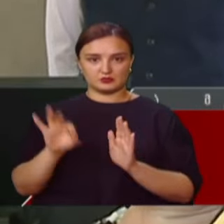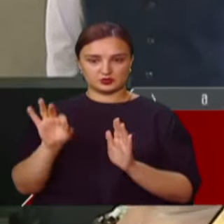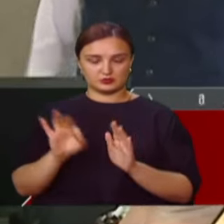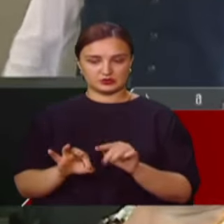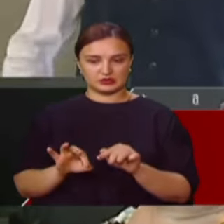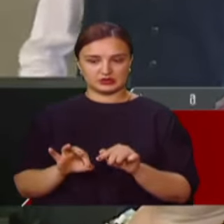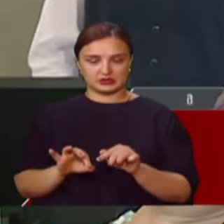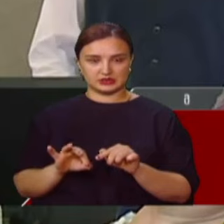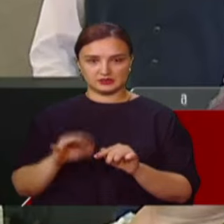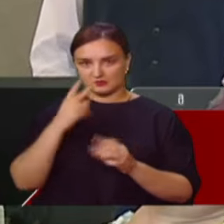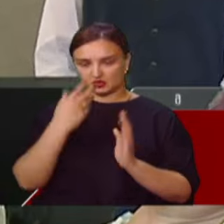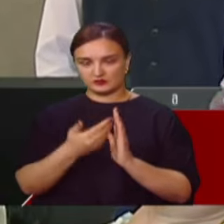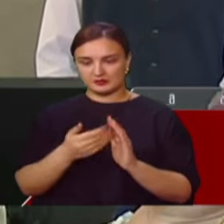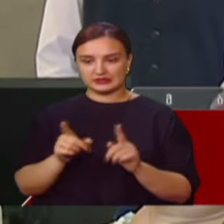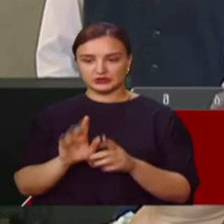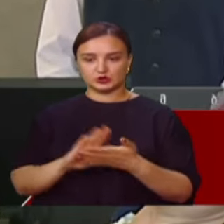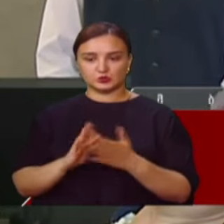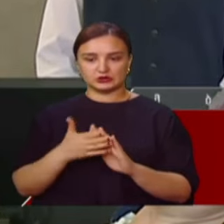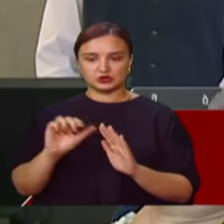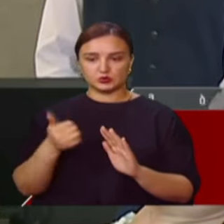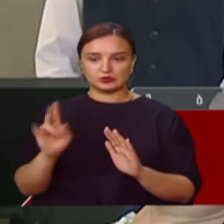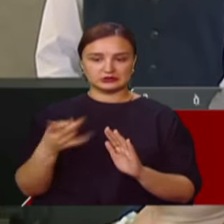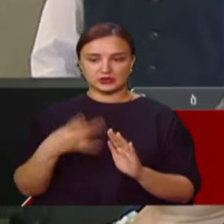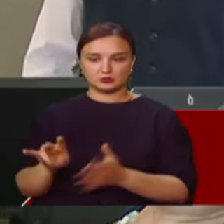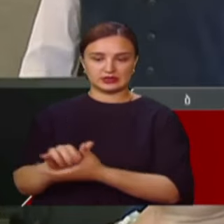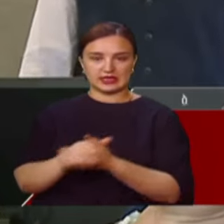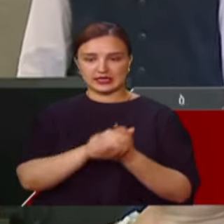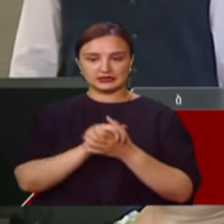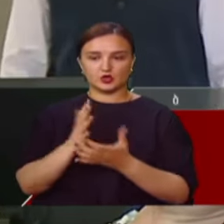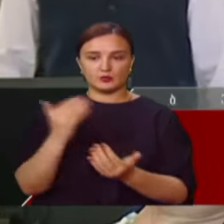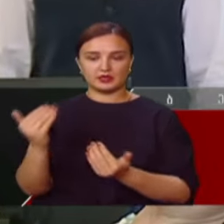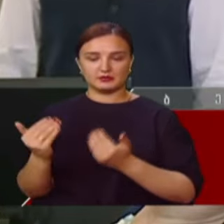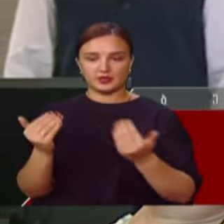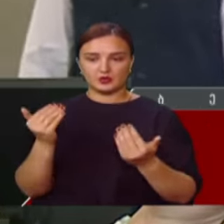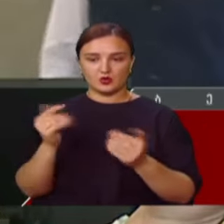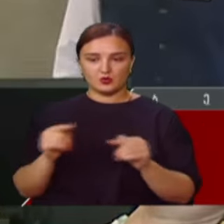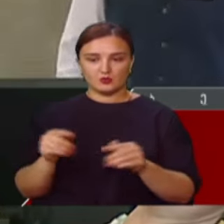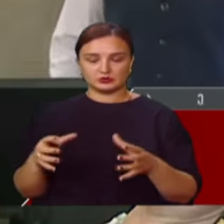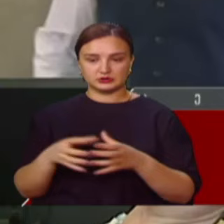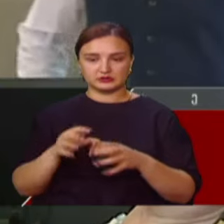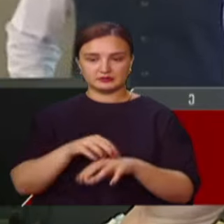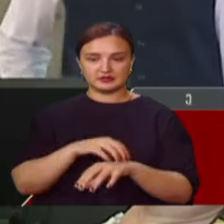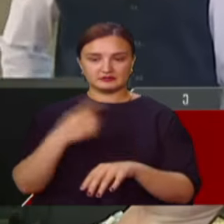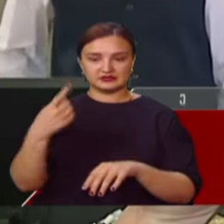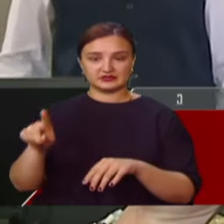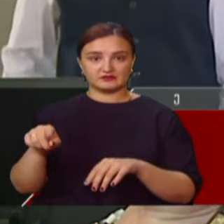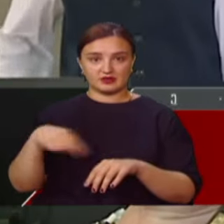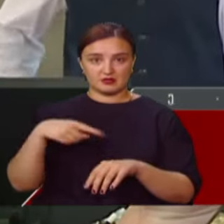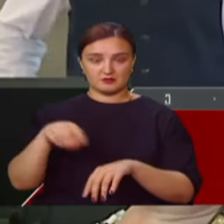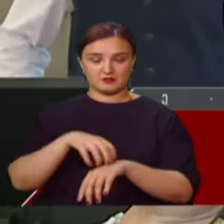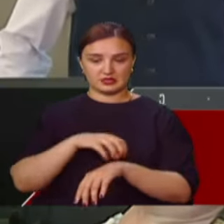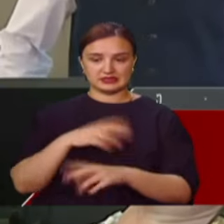60% მაჩვენებელი. ასეთ ვითარებაში, როგორც არ უნდა გაერთიანდეს რომელიმე ოპოზიციური პარტია სხვა პარტიებთან, რა თქმა უნდა,